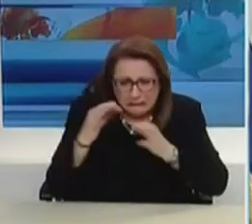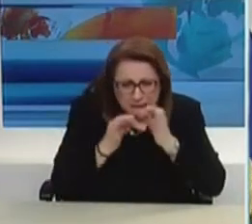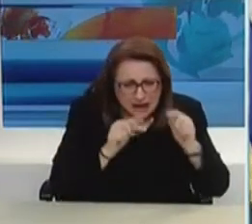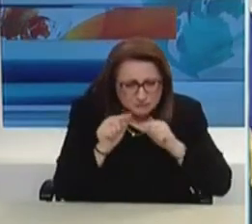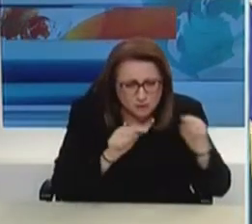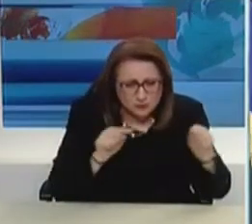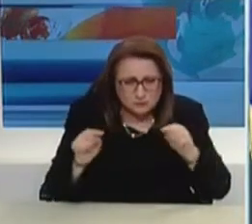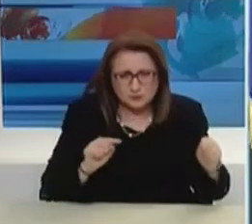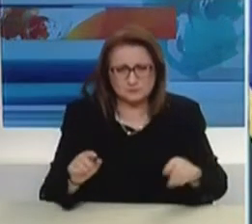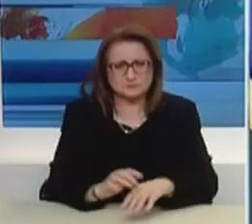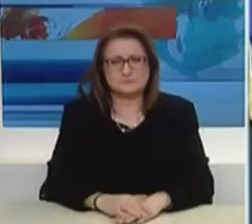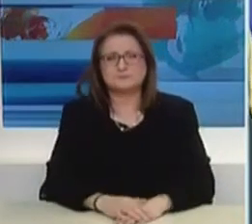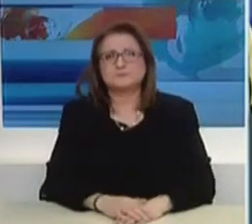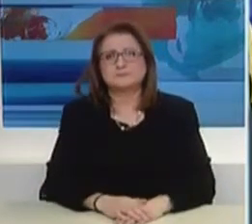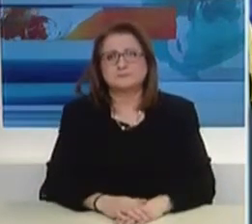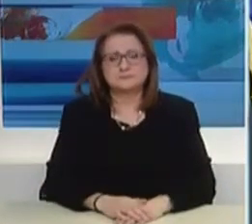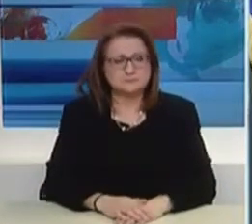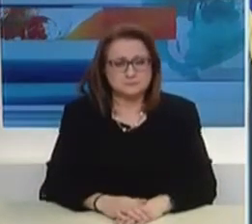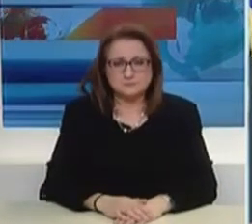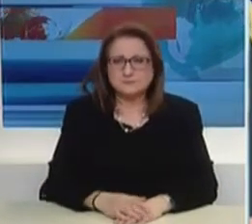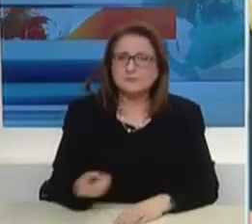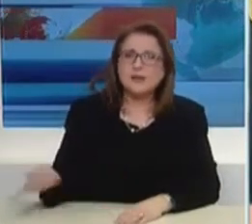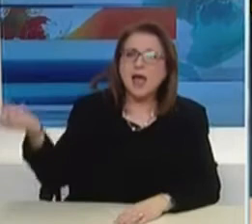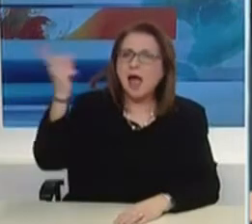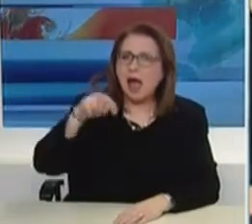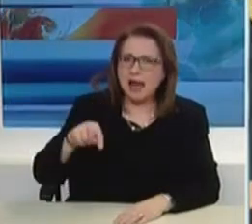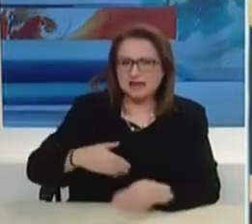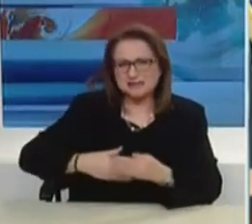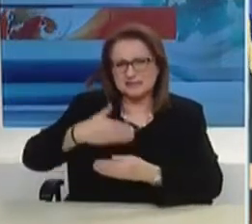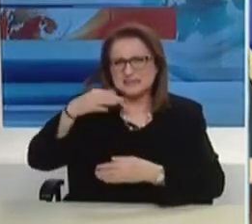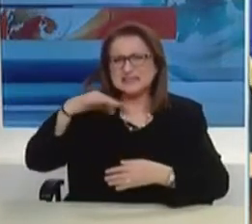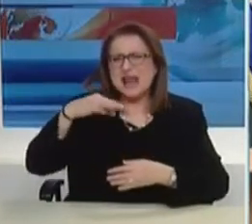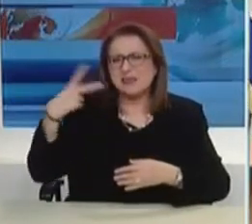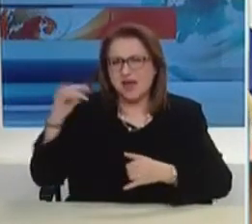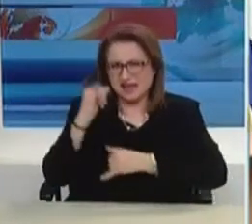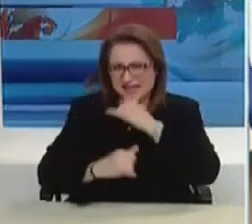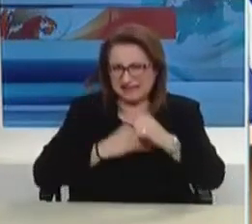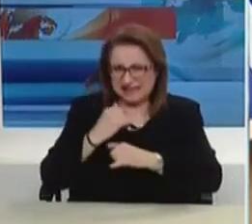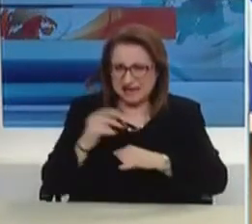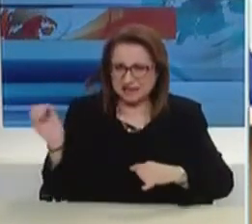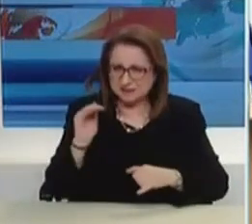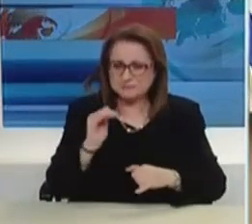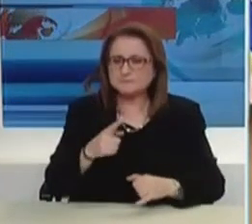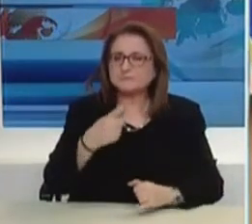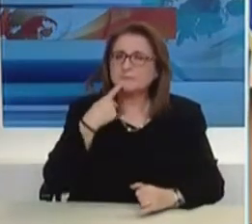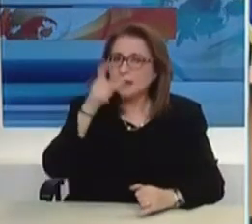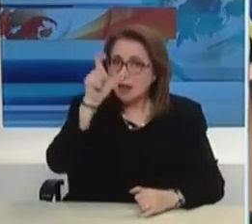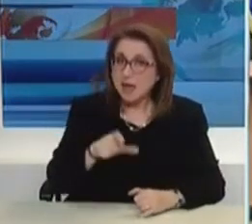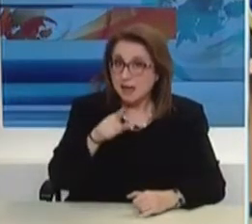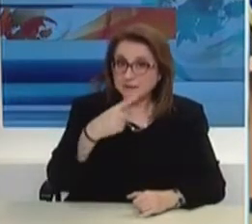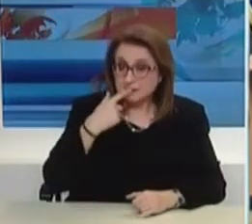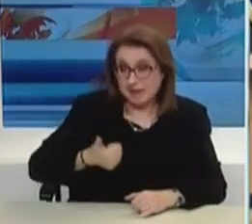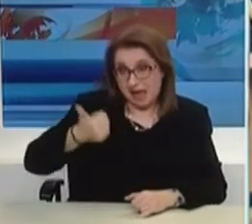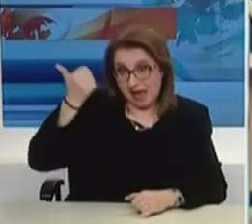Τελευταία ερώτηση από την κυρία Αγκουρίδη, την ιστοσελίδα News for Health και τα δικαιολογητικά. Κύριε Τσιόδρα, μας αναφέρατε χθες πως βάσει